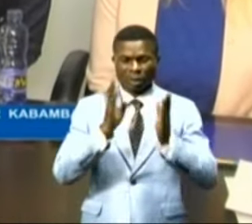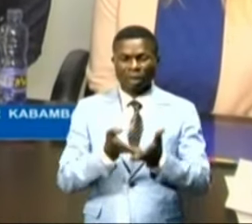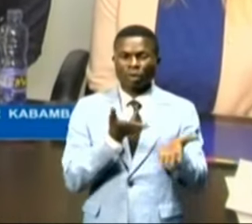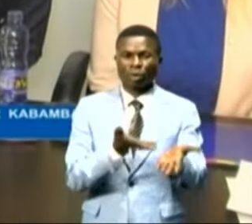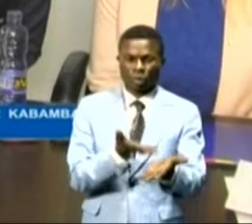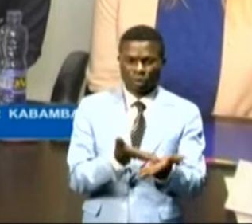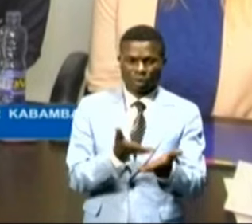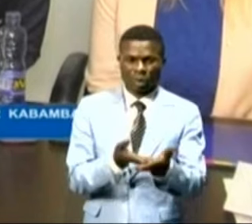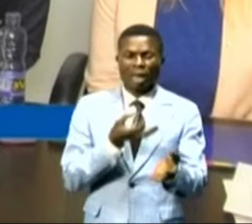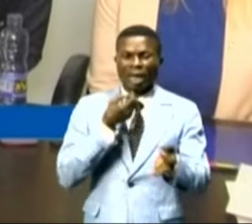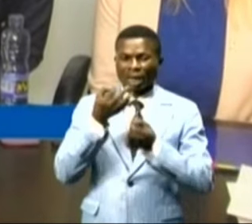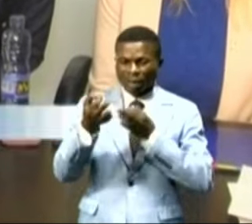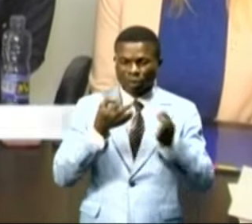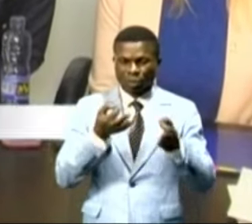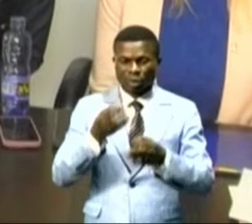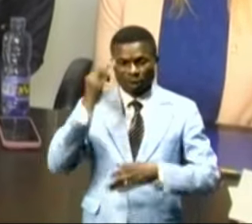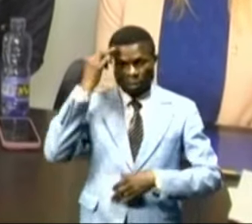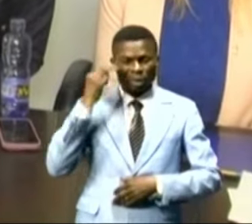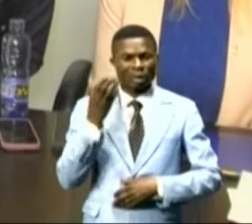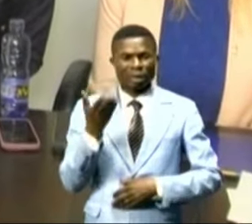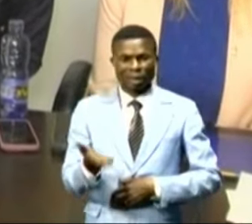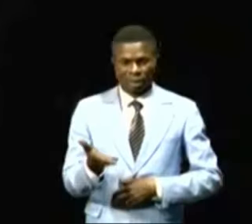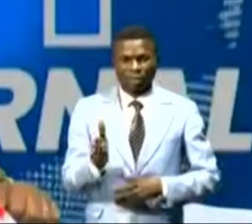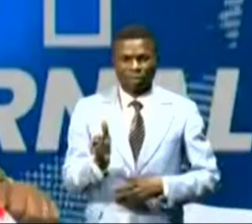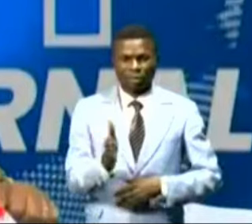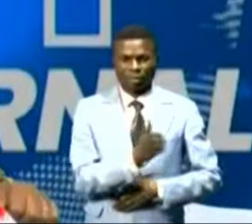a été rappelé par la ministre.